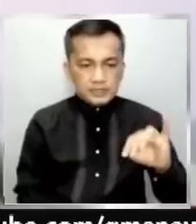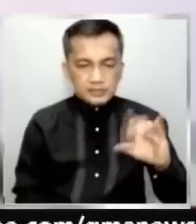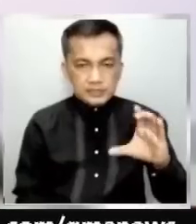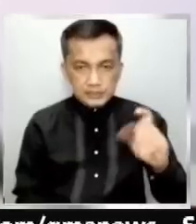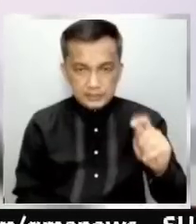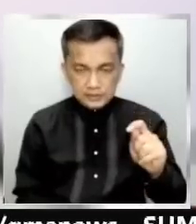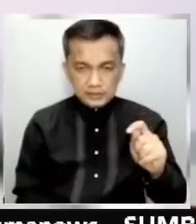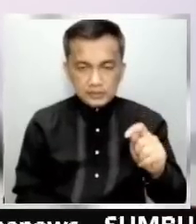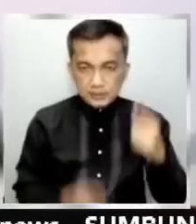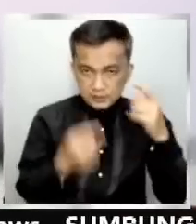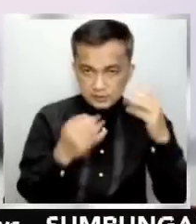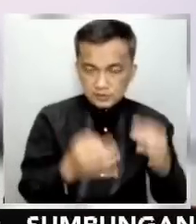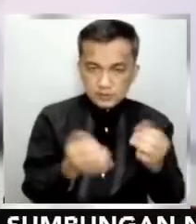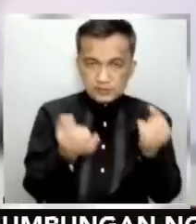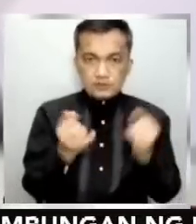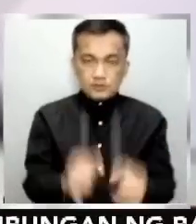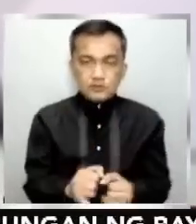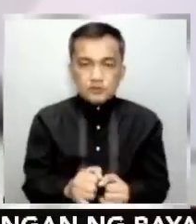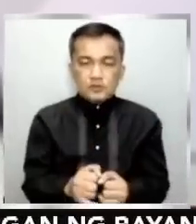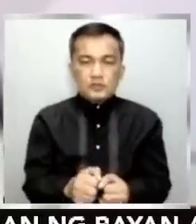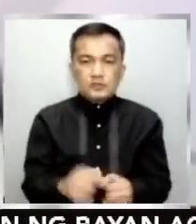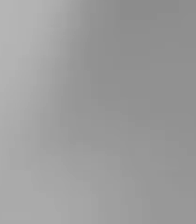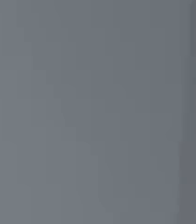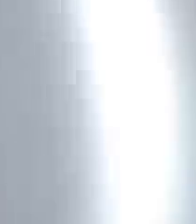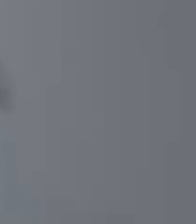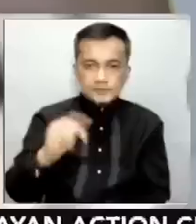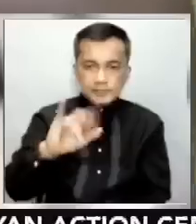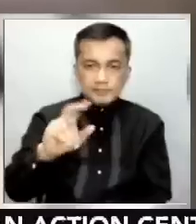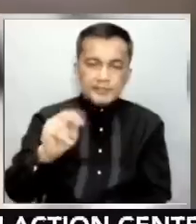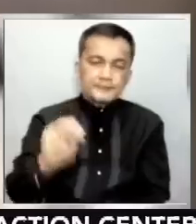magdedesisyon sa issue sa pagtutok ni Ivan Mayrina.